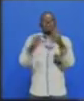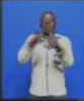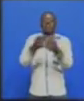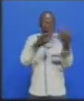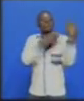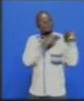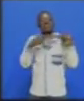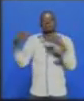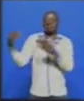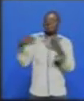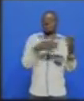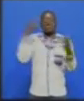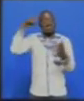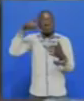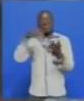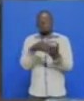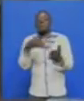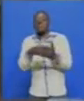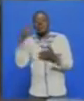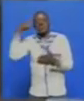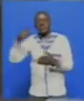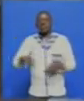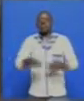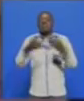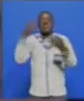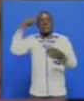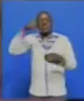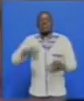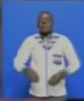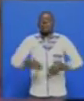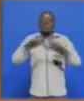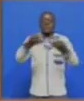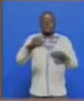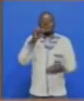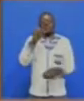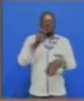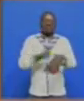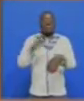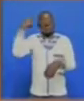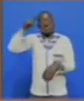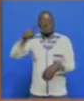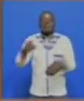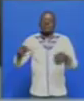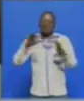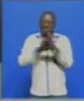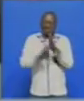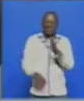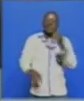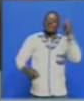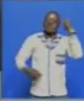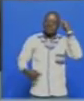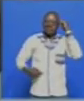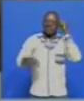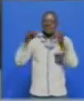contre cette pandémie dans la région font de l'espoir que cette caravane contribuera un tant soit peu à la réduction de la maladie dans le Sud-Ouest. C'est une